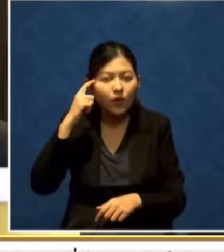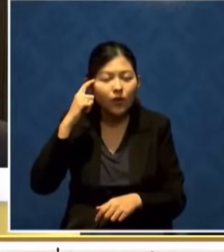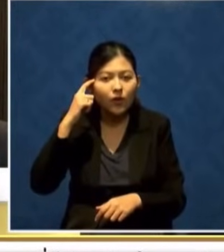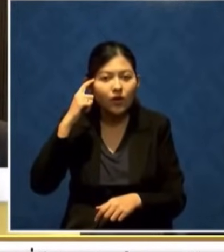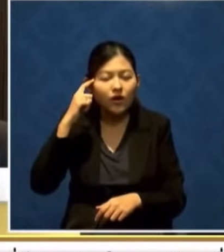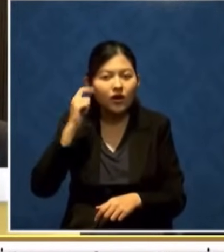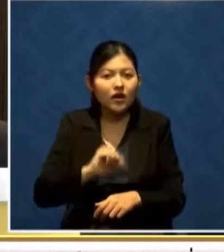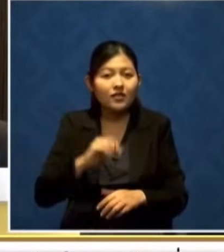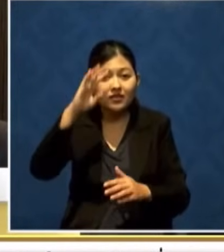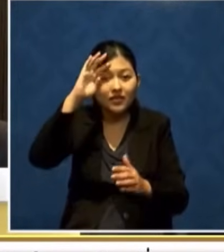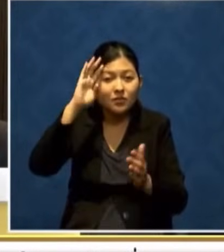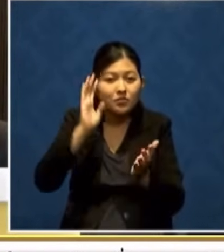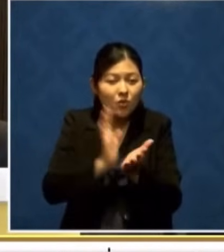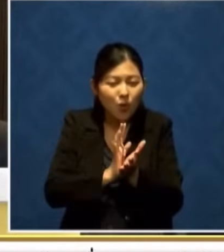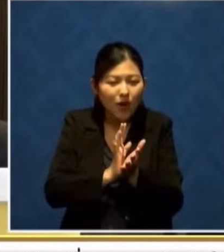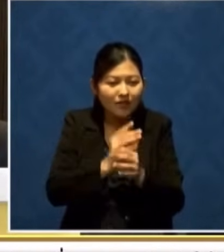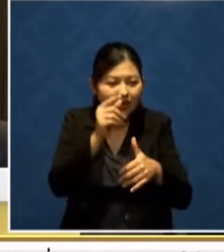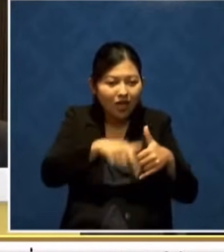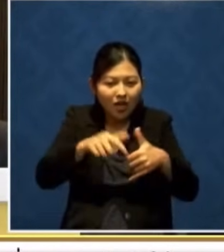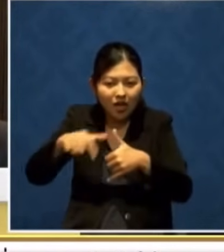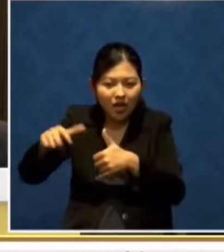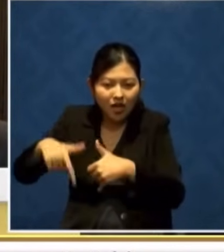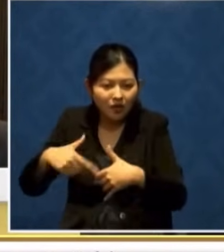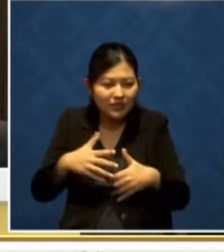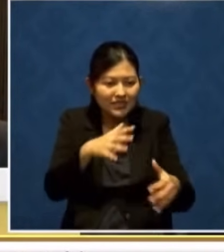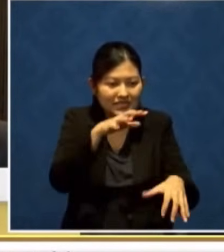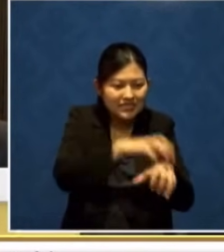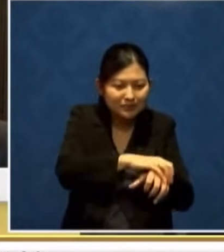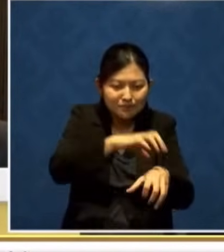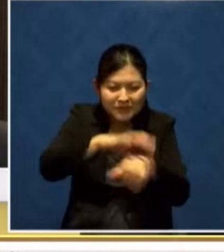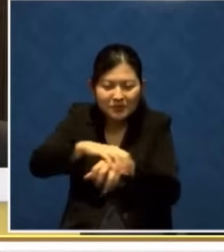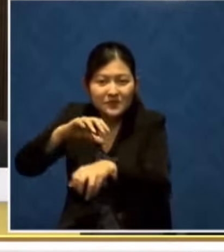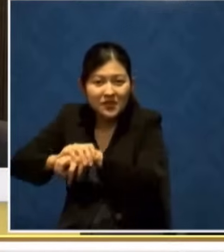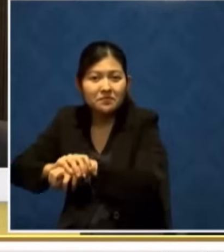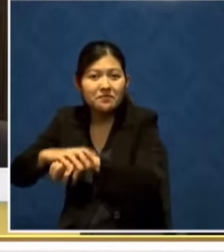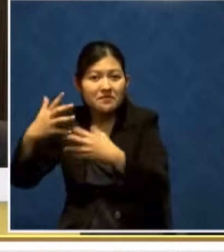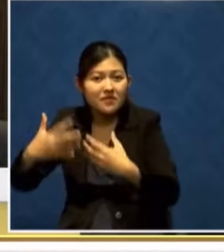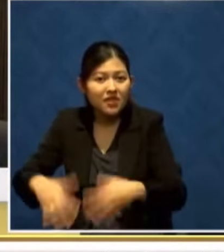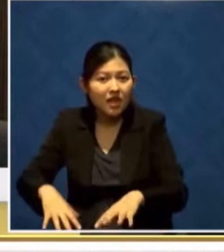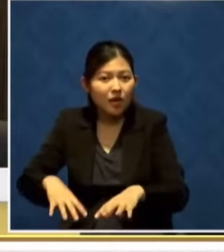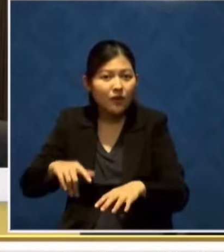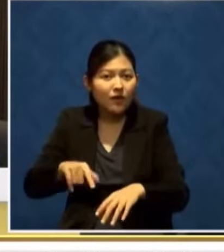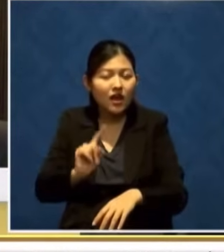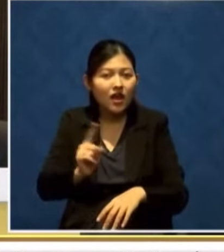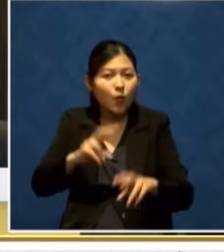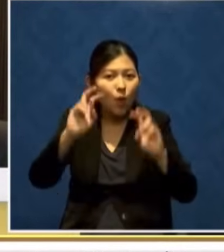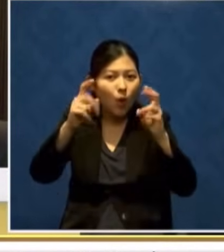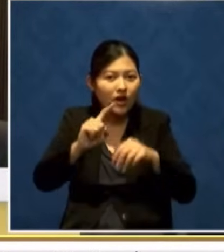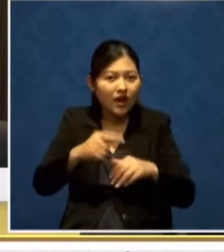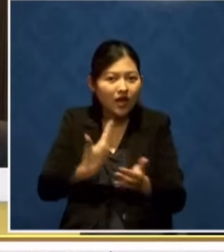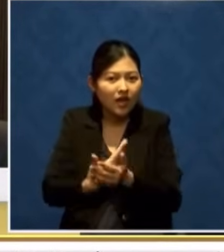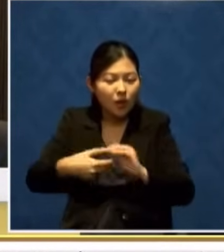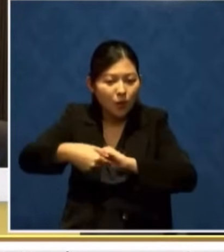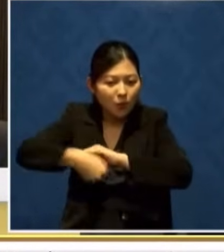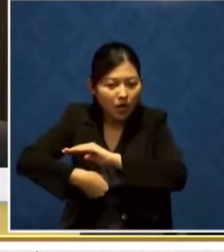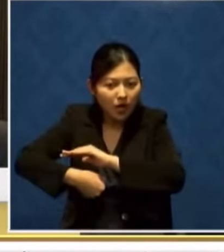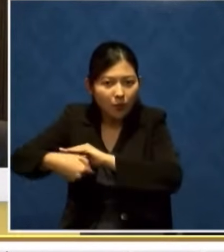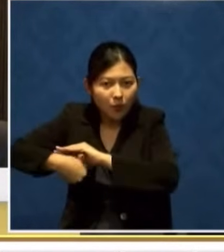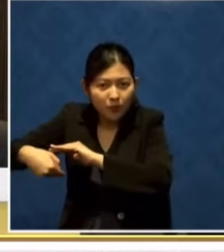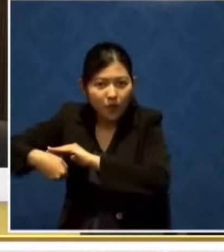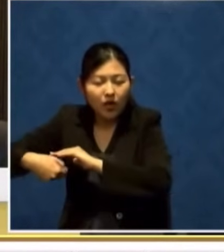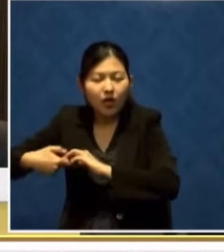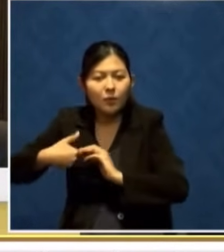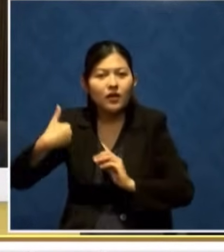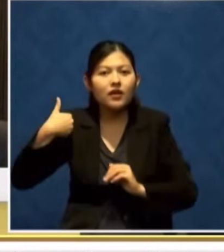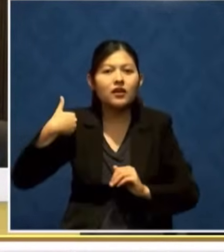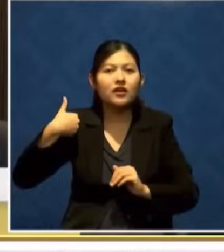ตำรวจกี่คนที่ถูกจับดำเนินคดีไปแล้วในเรื่องของส่วยทางหลวงที่แวว